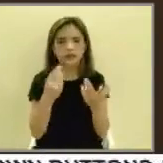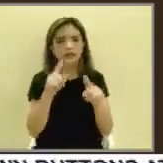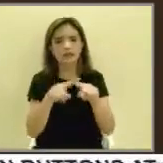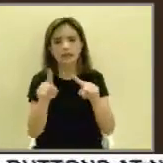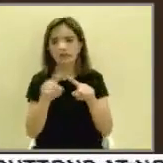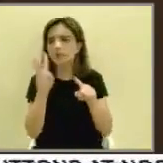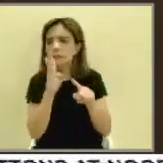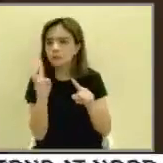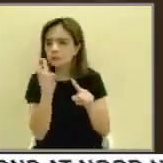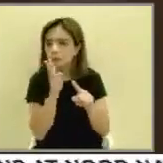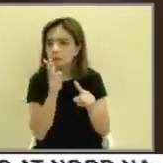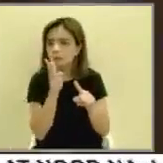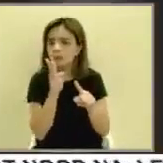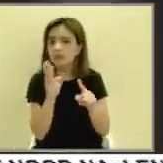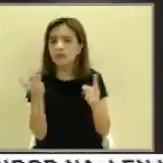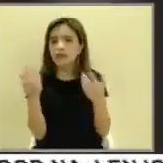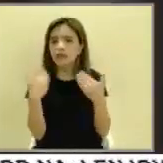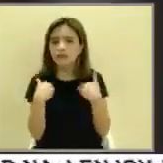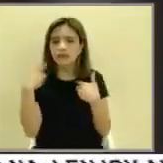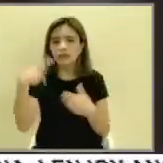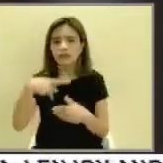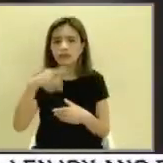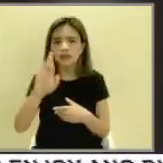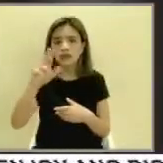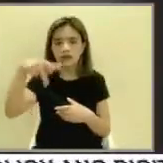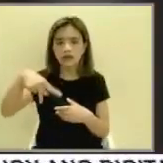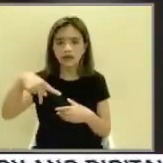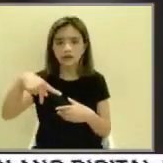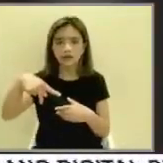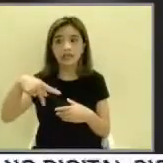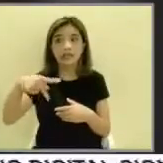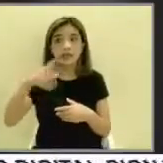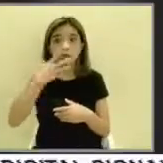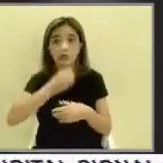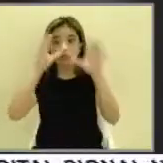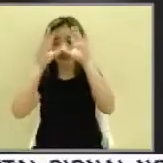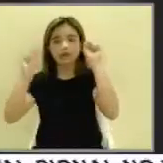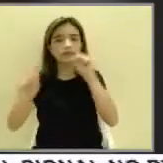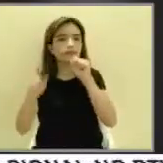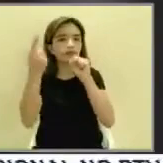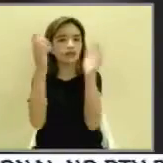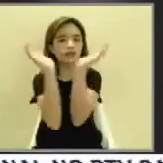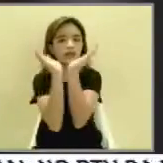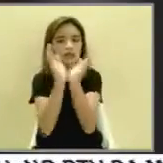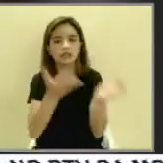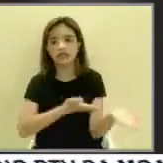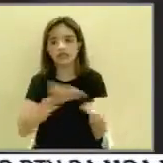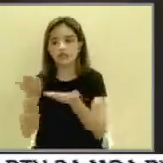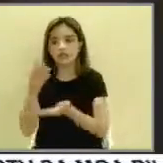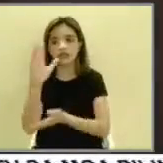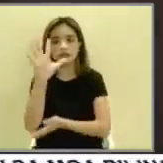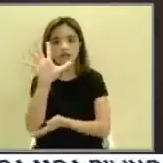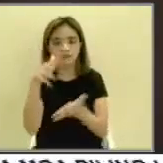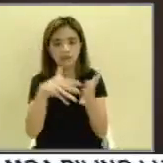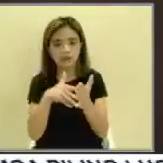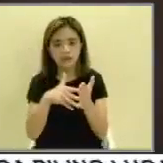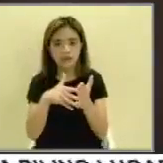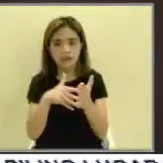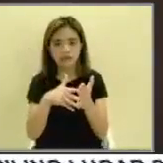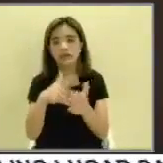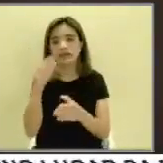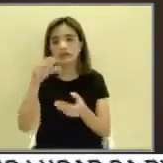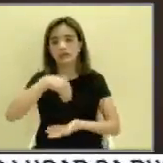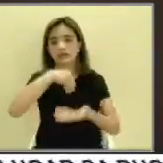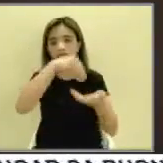bottles na dala ng BRP ang Pangulo. Una nang naghatid ang DSWD ng 5,000 family food packs sa Dinagat